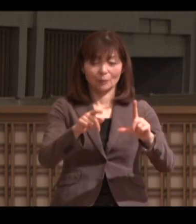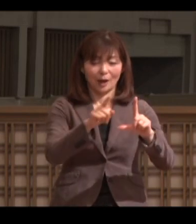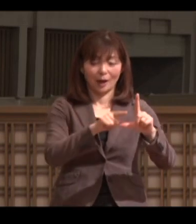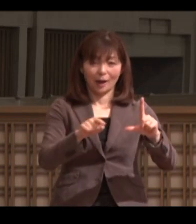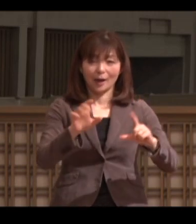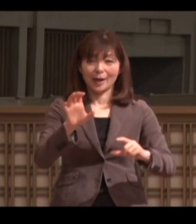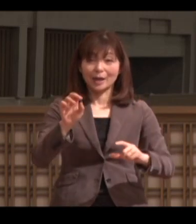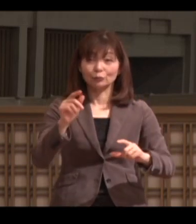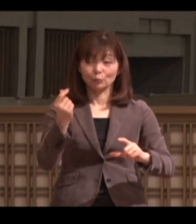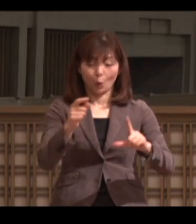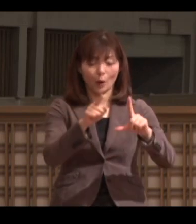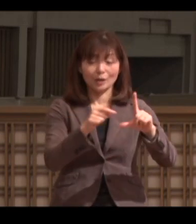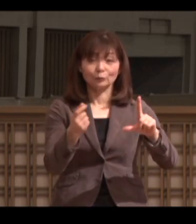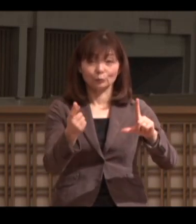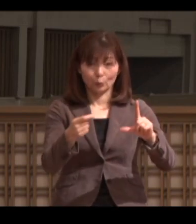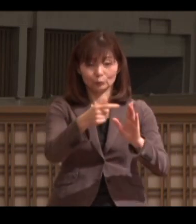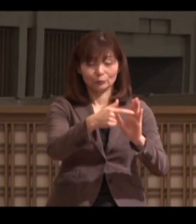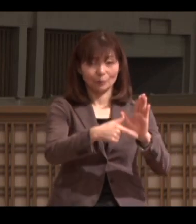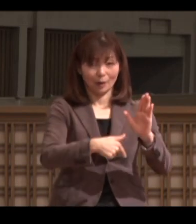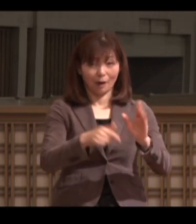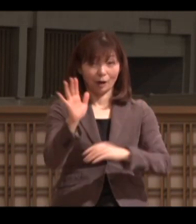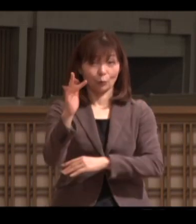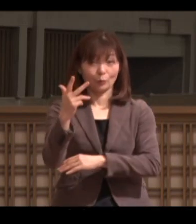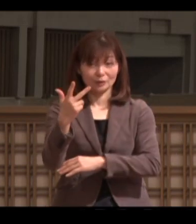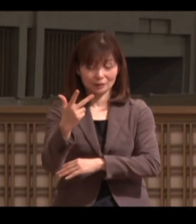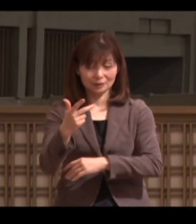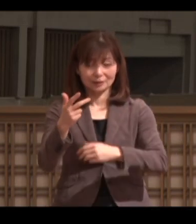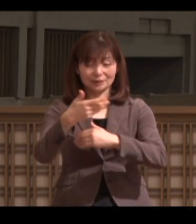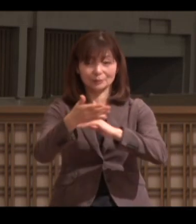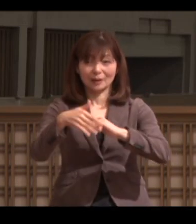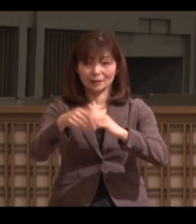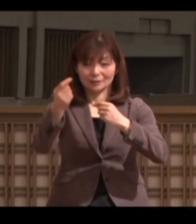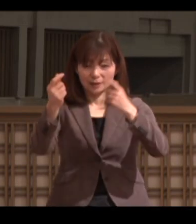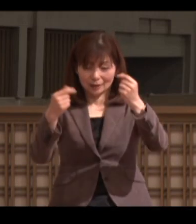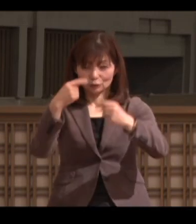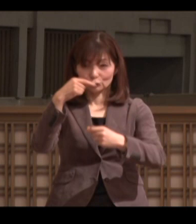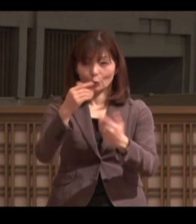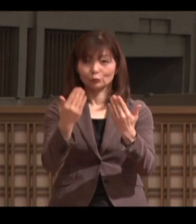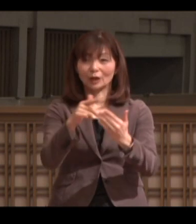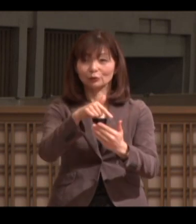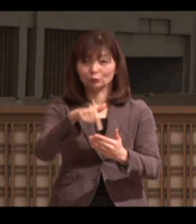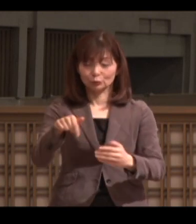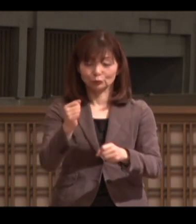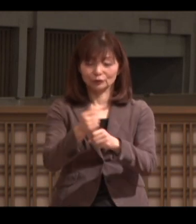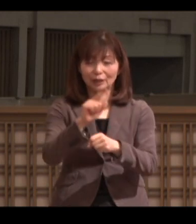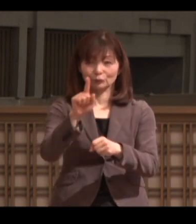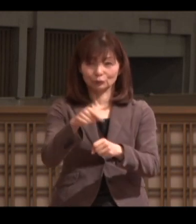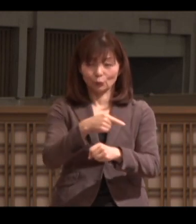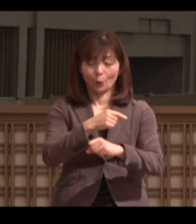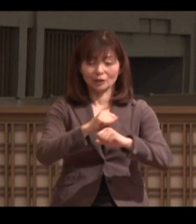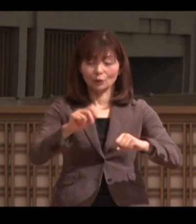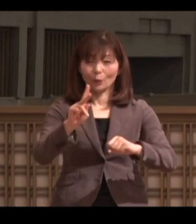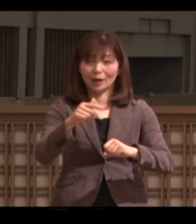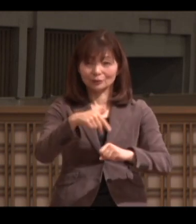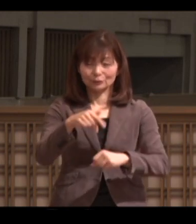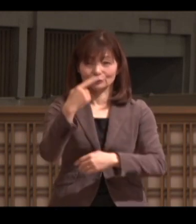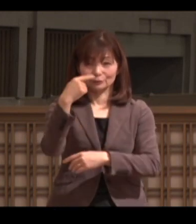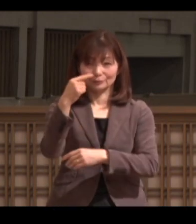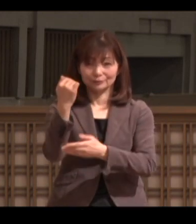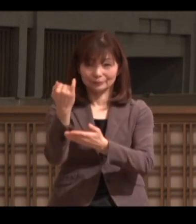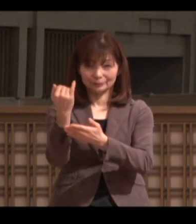と講師といたしまして島根大学教育学部昨教授に貴重講演を行って